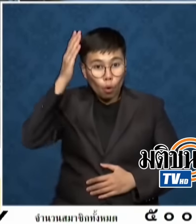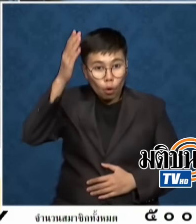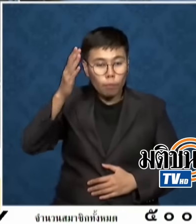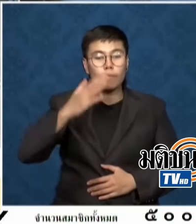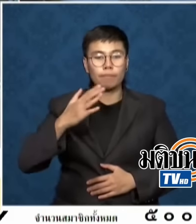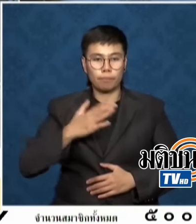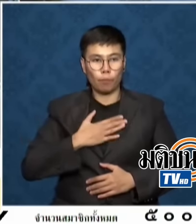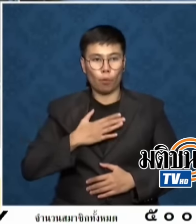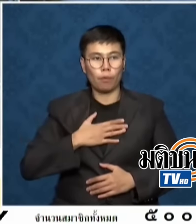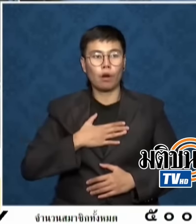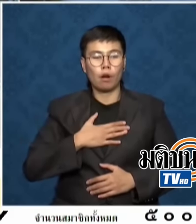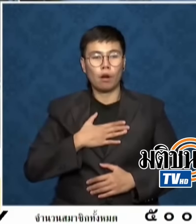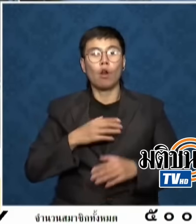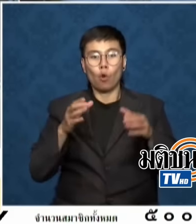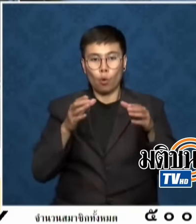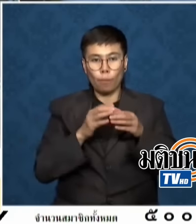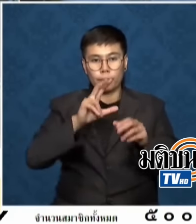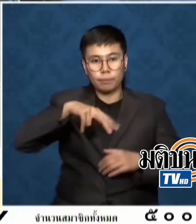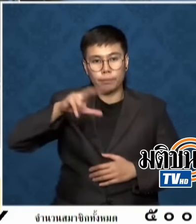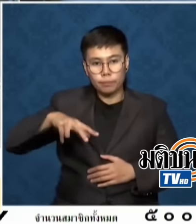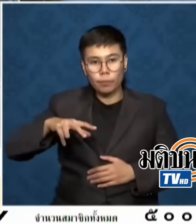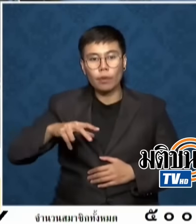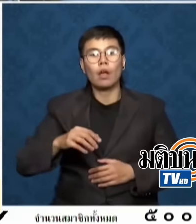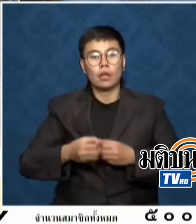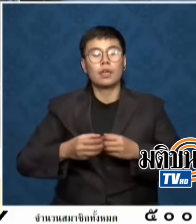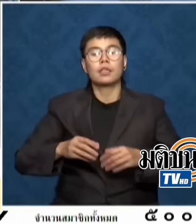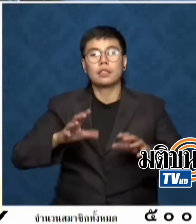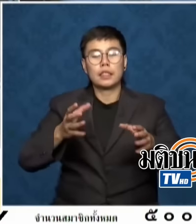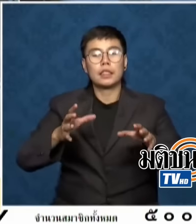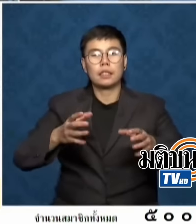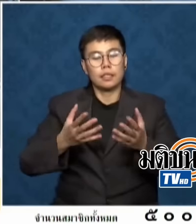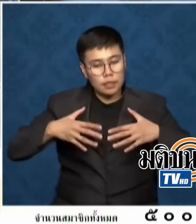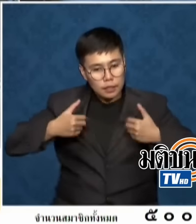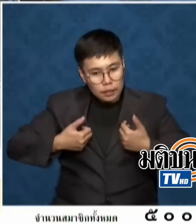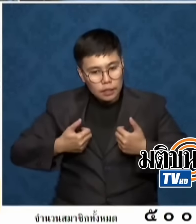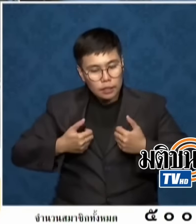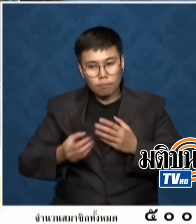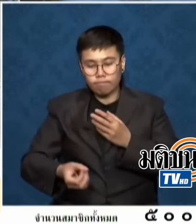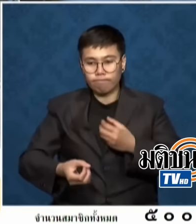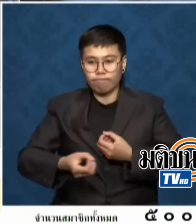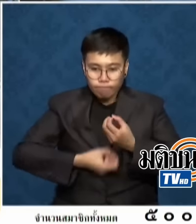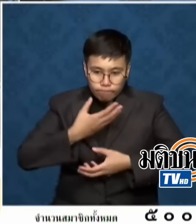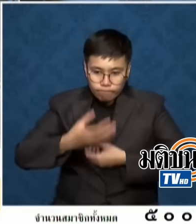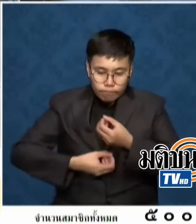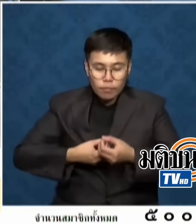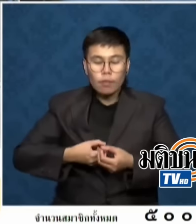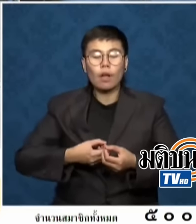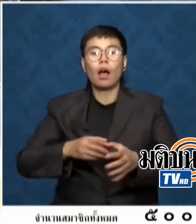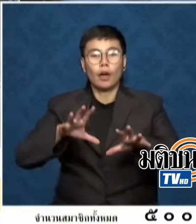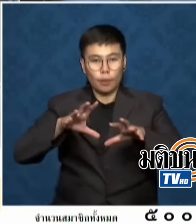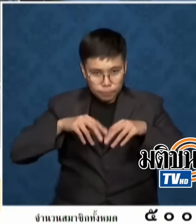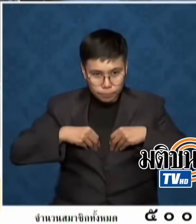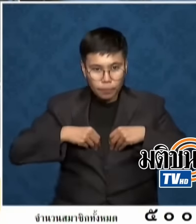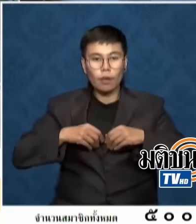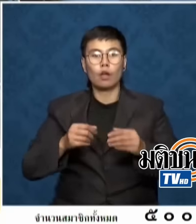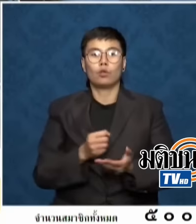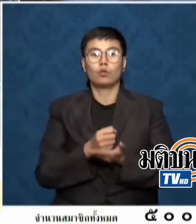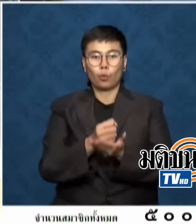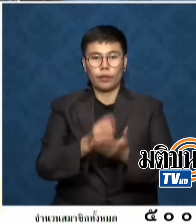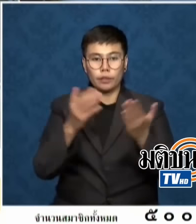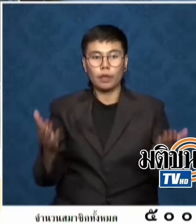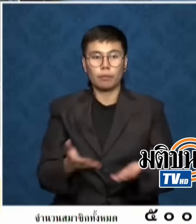างผมเองแล้วก็พรรคยินดีที่จะรับฟังความคิดเห็นของท่านอย่างเต็มที่ในการที่จะแก้ไขและการที่จะสนับสนุนให้